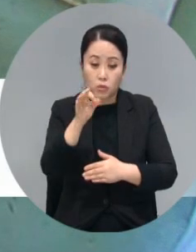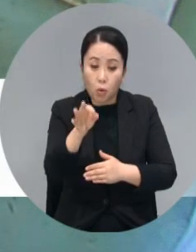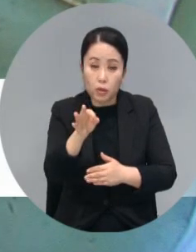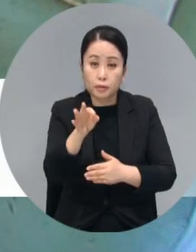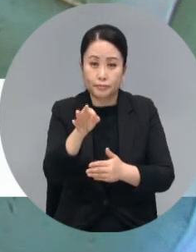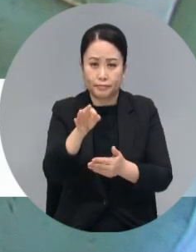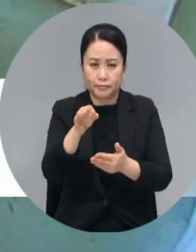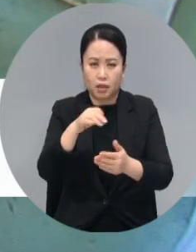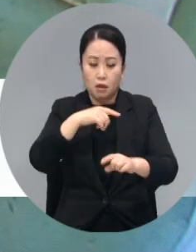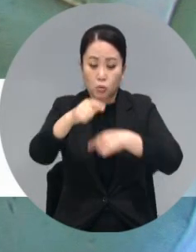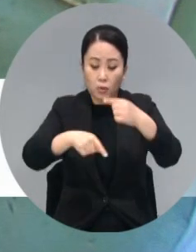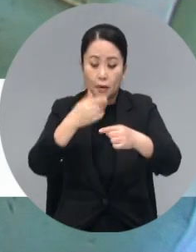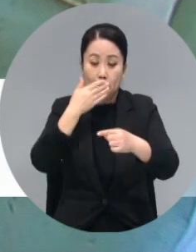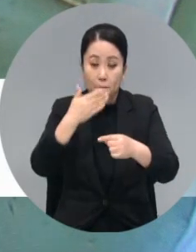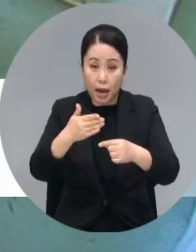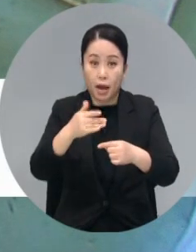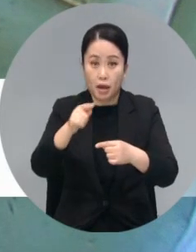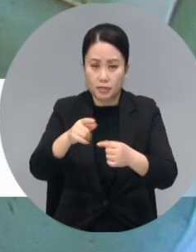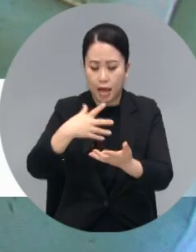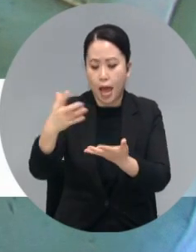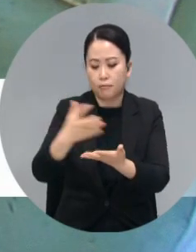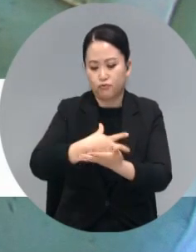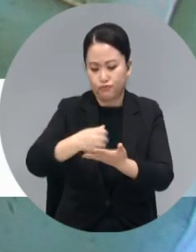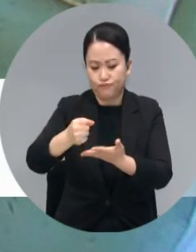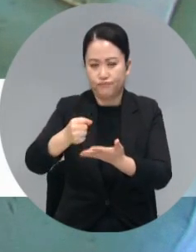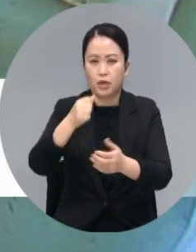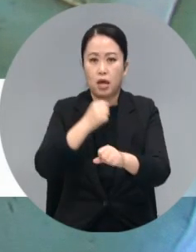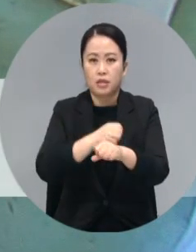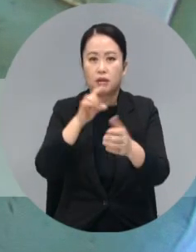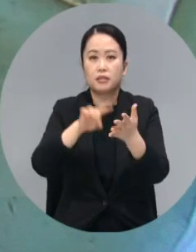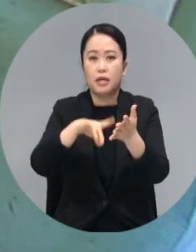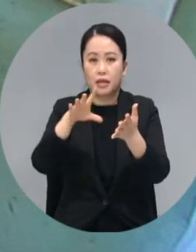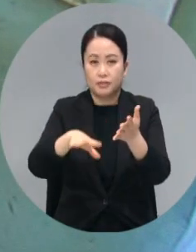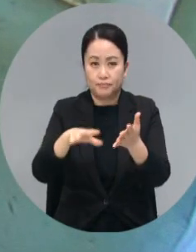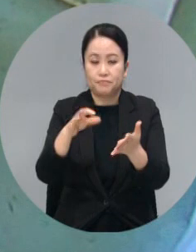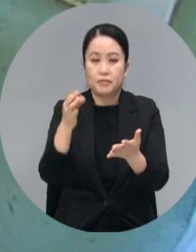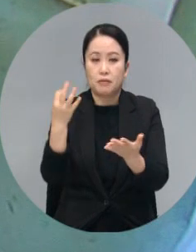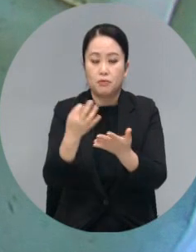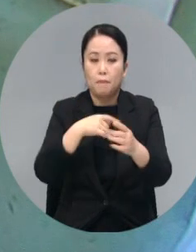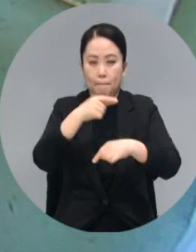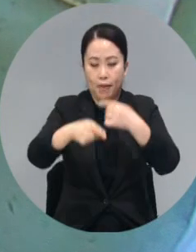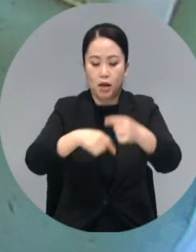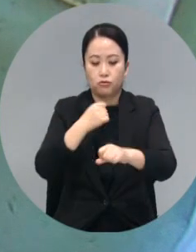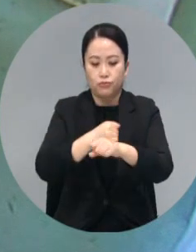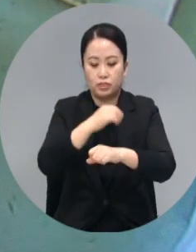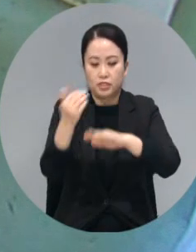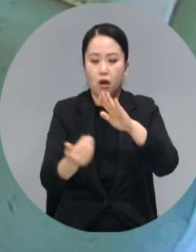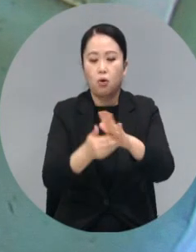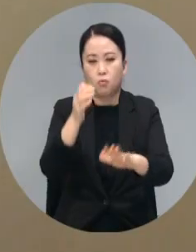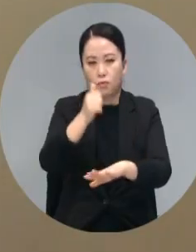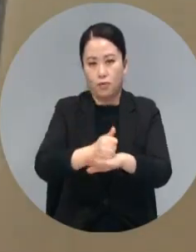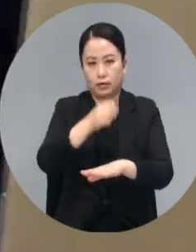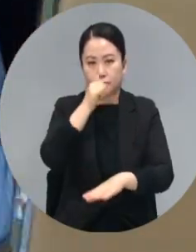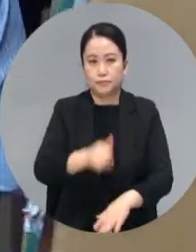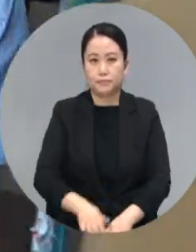자산을 압류해서 세입으로 처리하는 성과를 거뒀습니다. 첫 소식 윤파란 기자의 보도입니다.